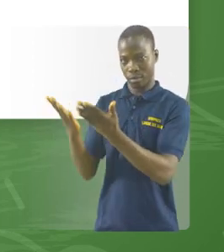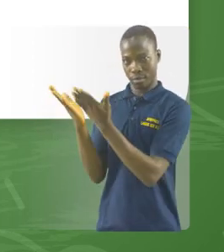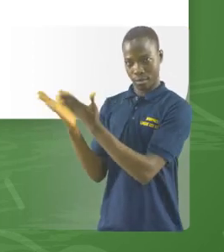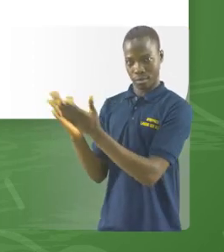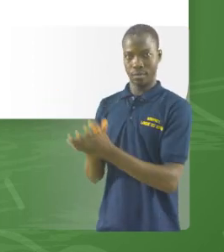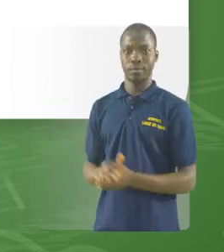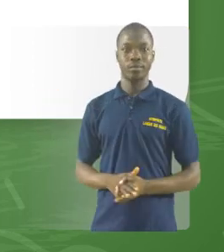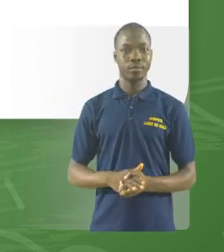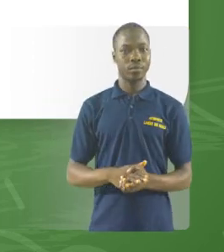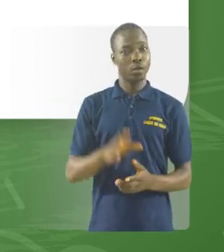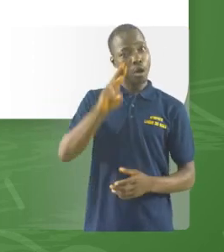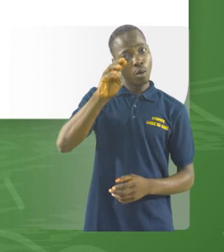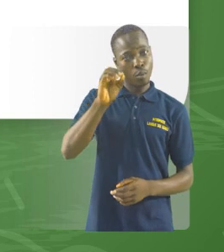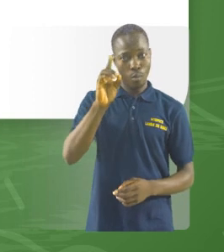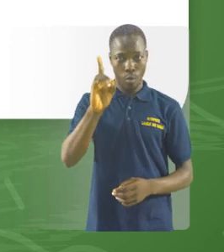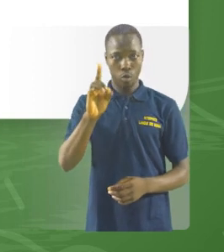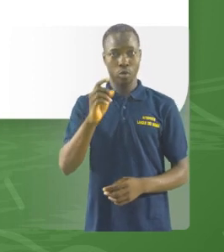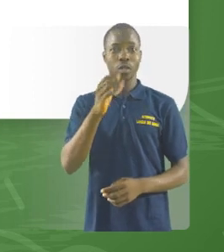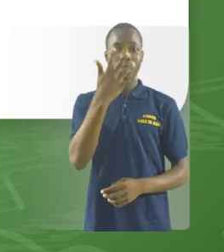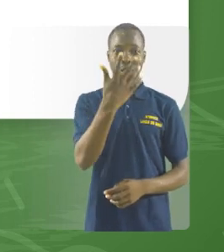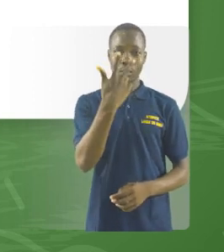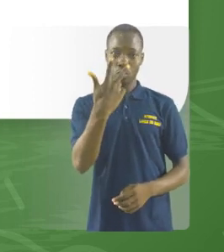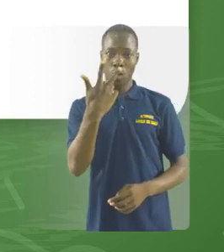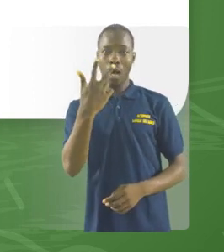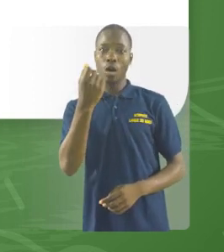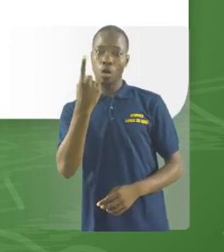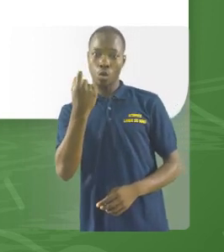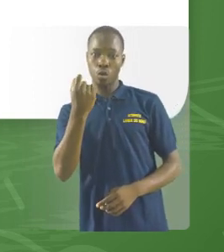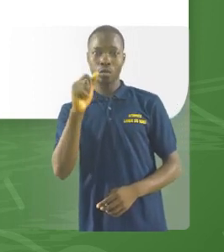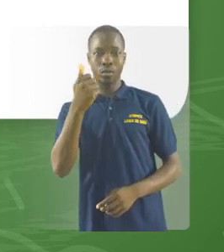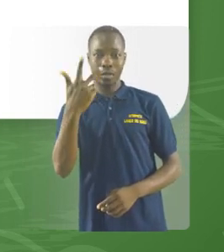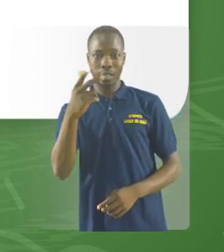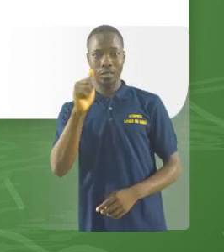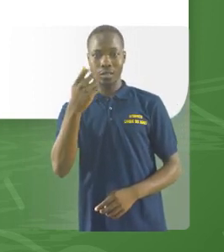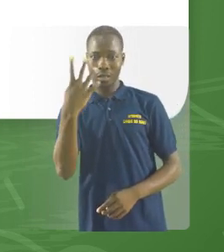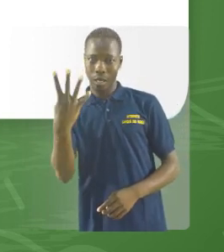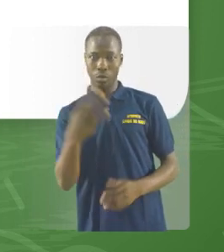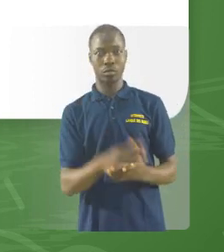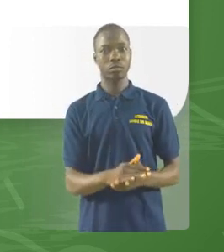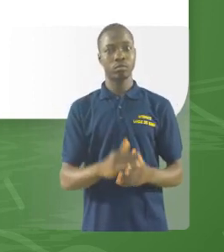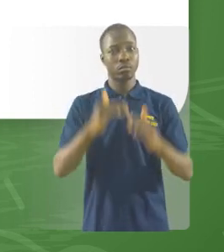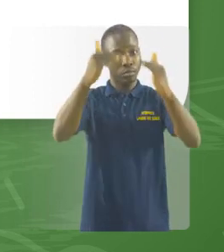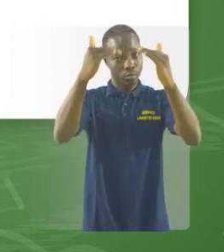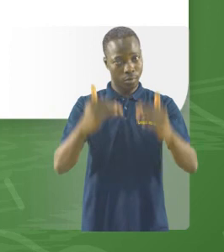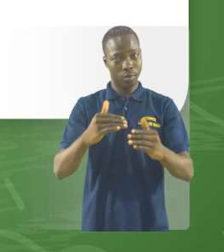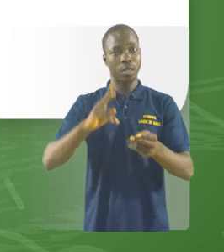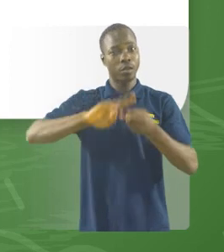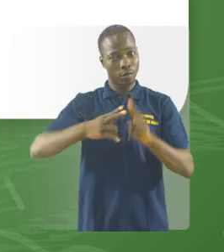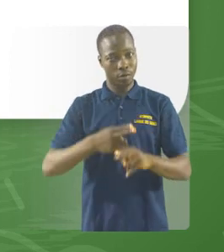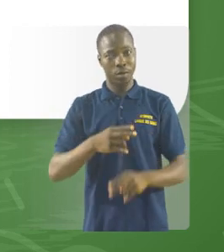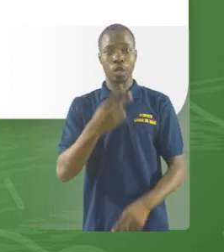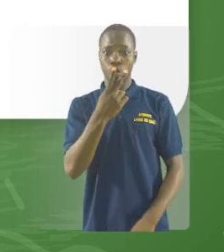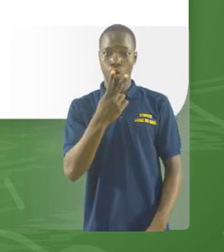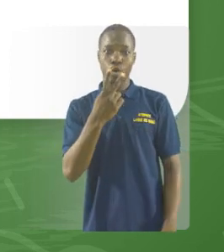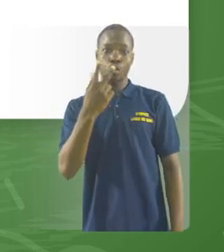Les modalités 5, 3, 11, 13, 14. Les effectifs 2, 4,